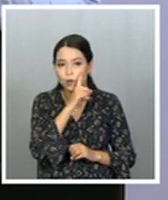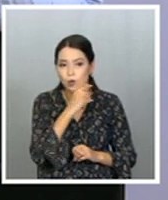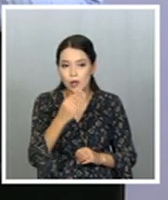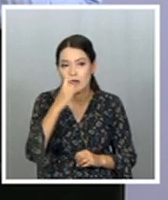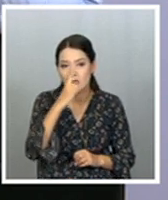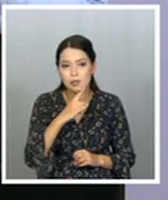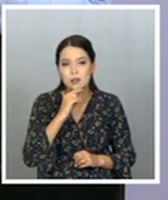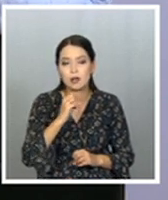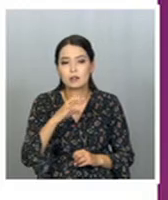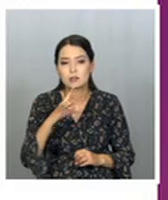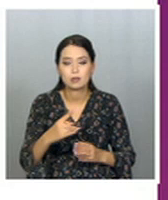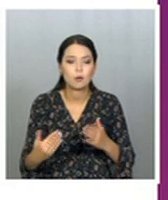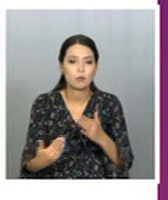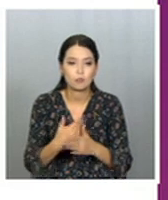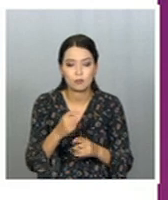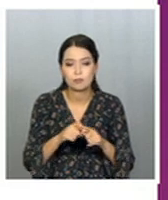АКСР-ның алғашқы съезі өтті.